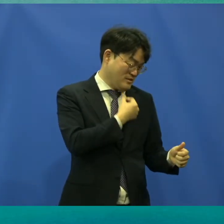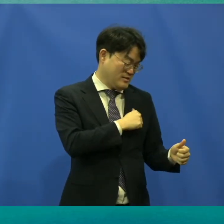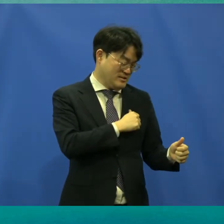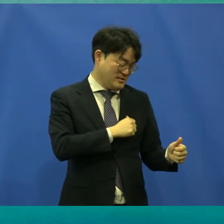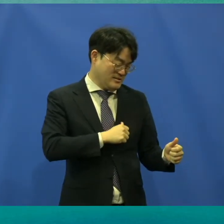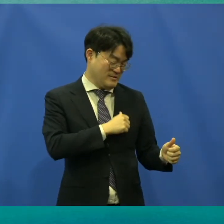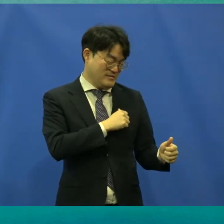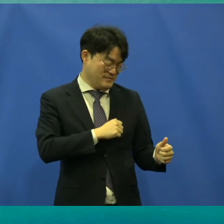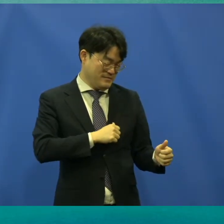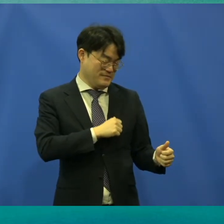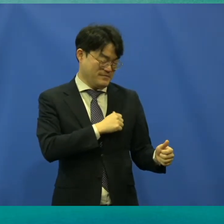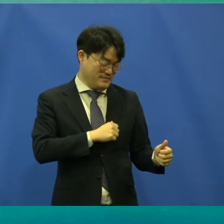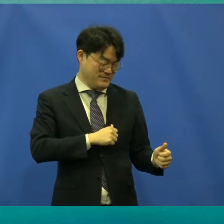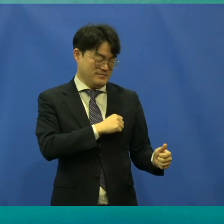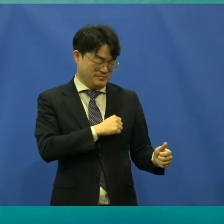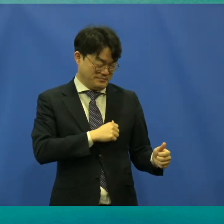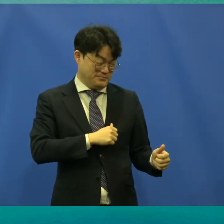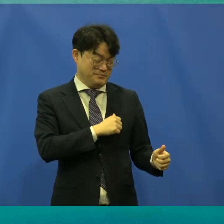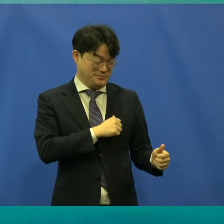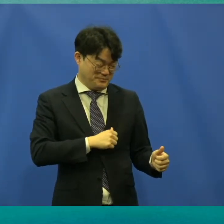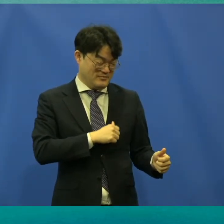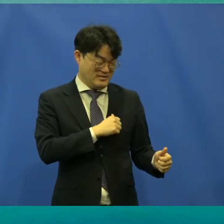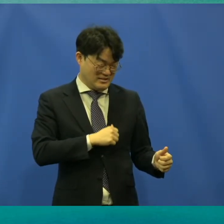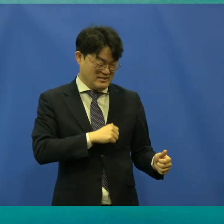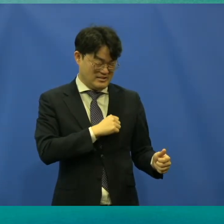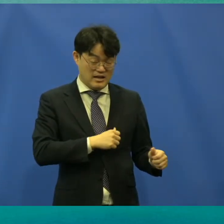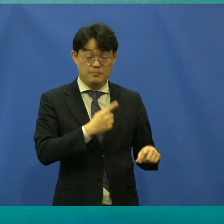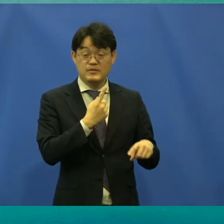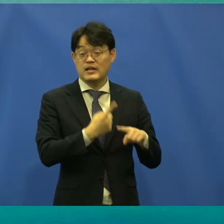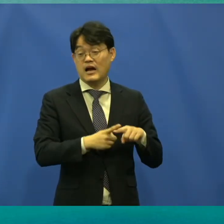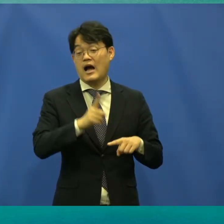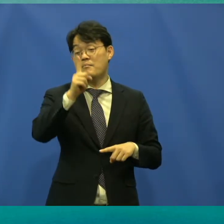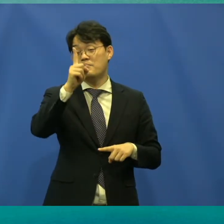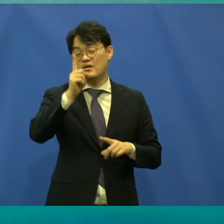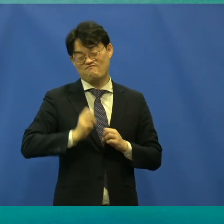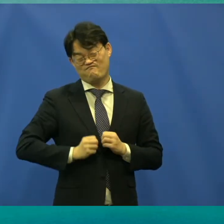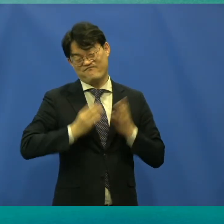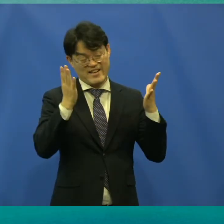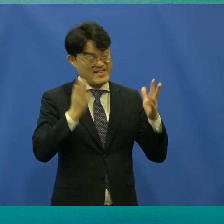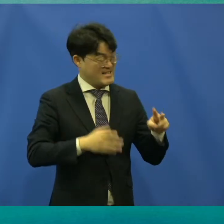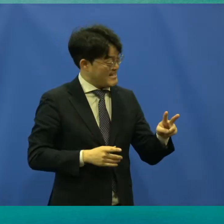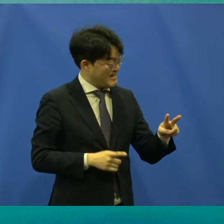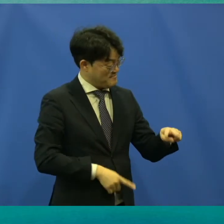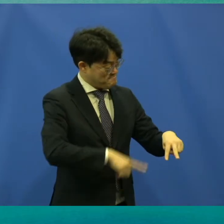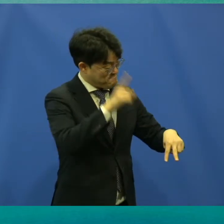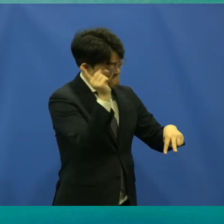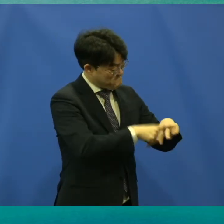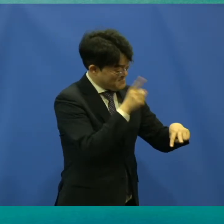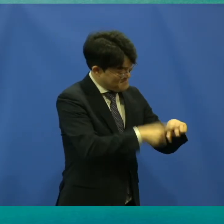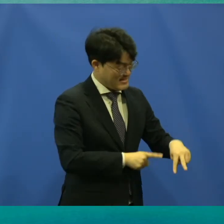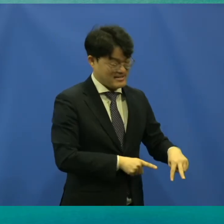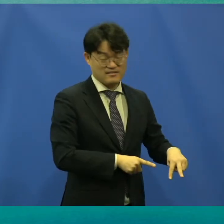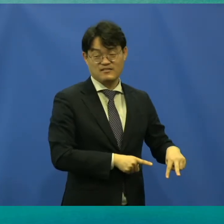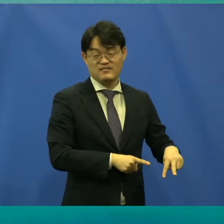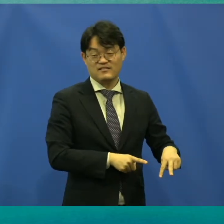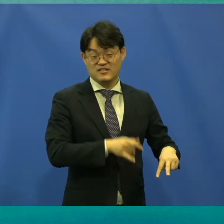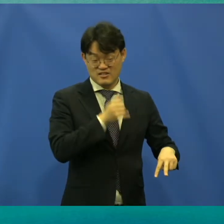참습니다. 참고 참다가 한 번 혼냅니다. 알겠지?